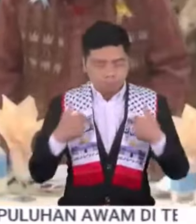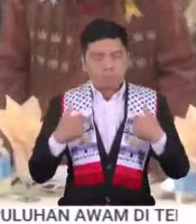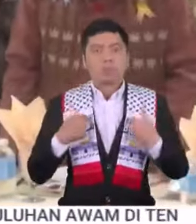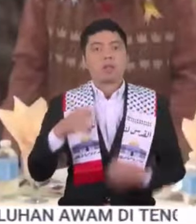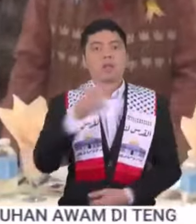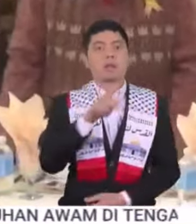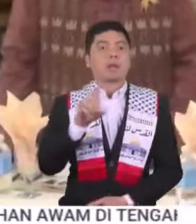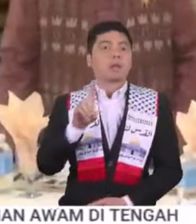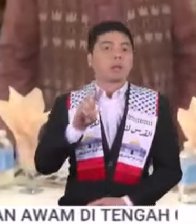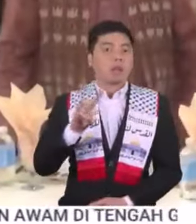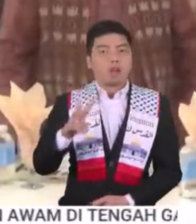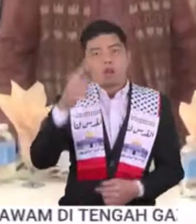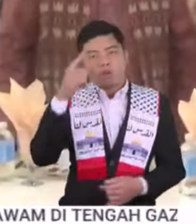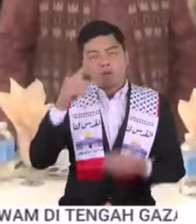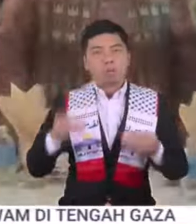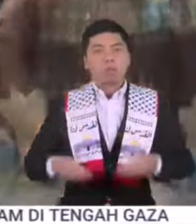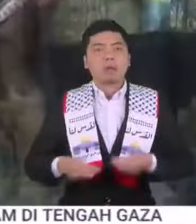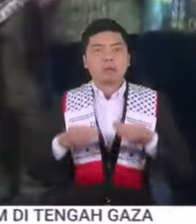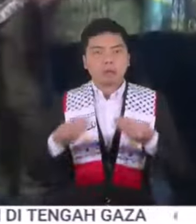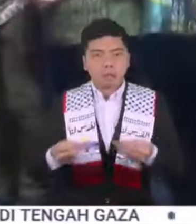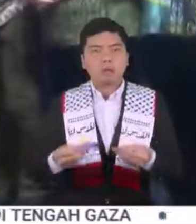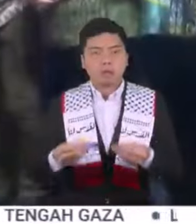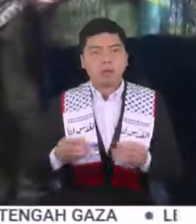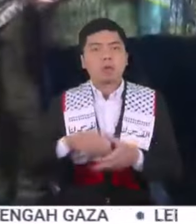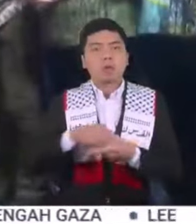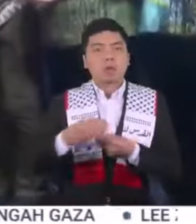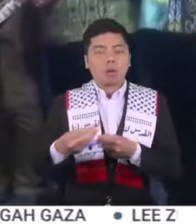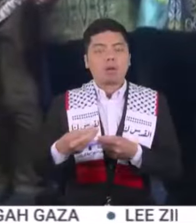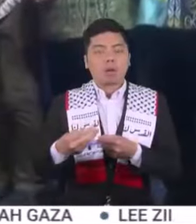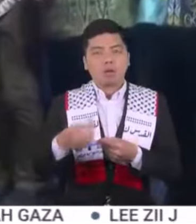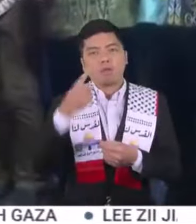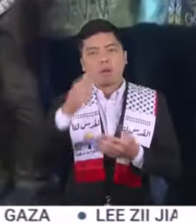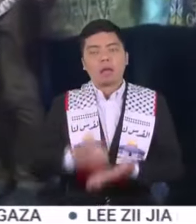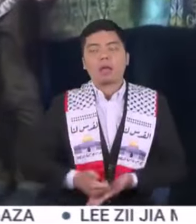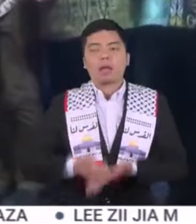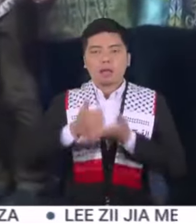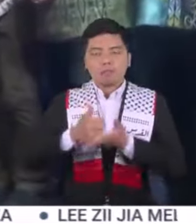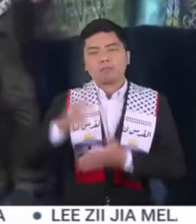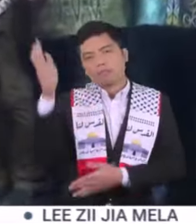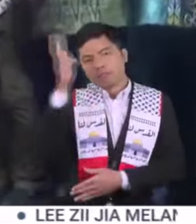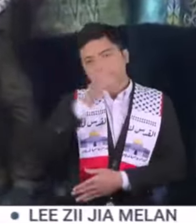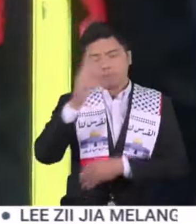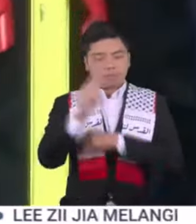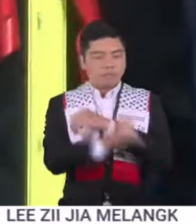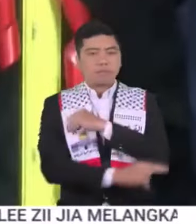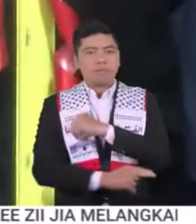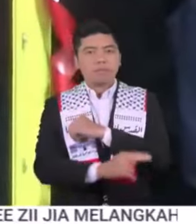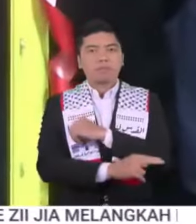terus memainkan peranan membangunkan kawasan luar bandar di Sarawak dengan membantu kerajaan negeri.